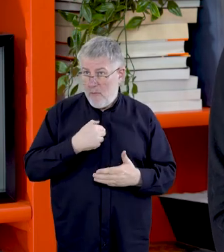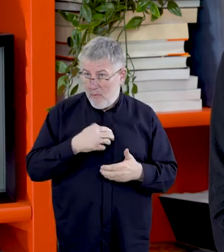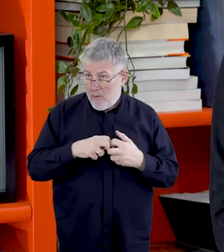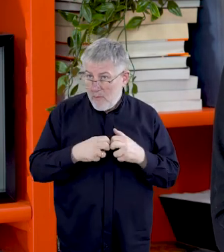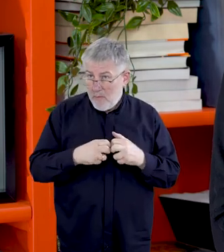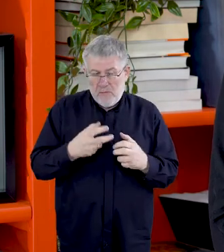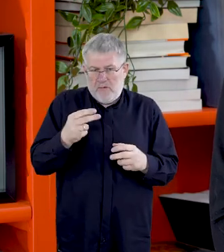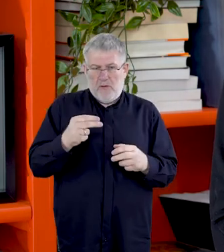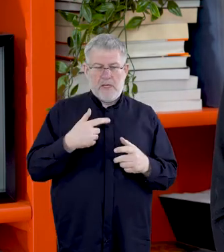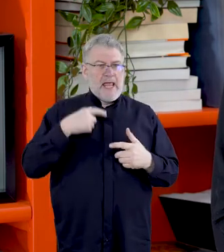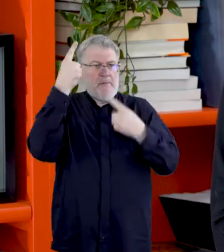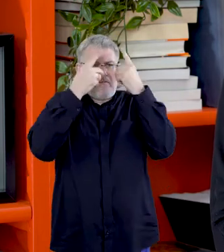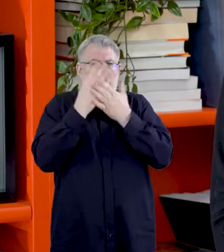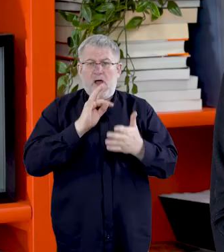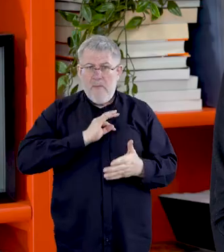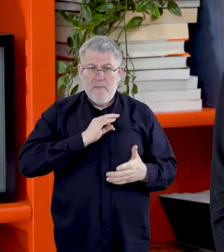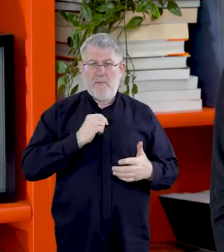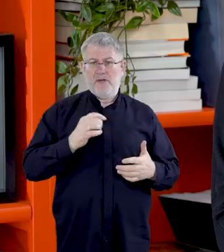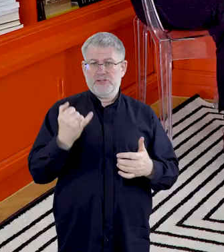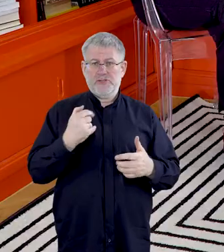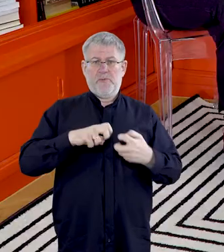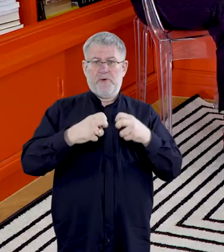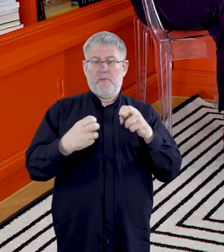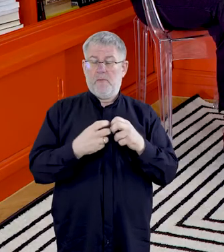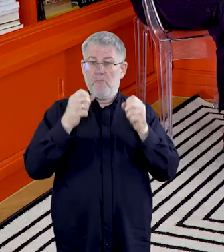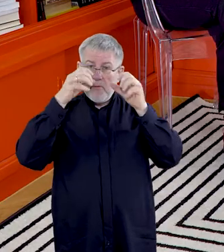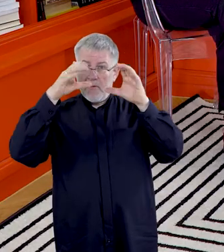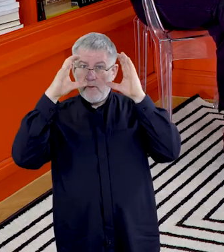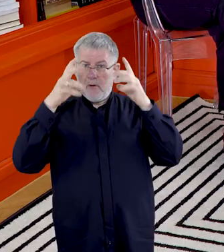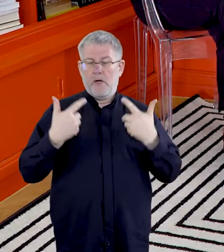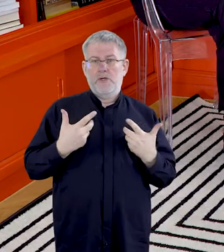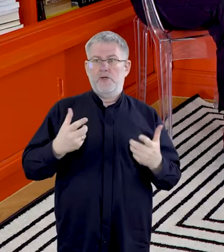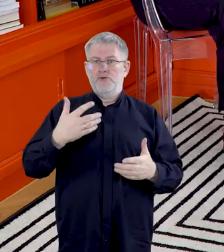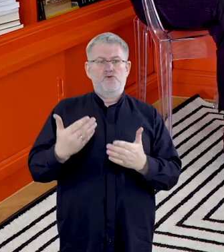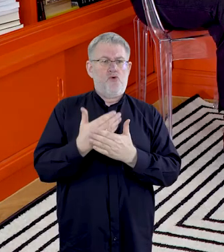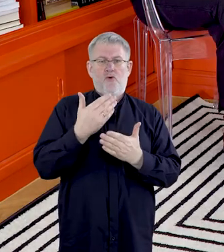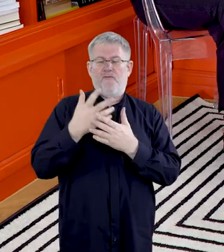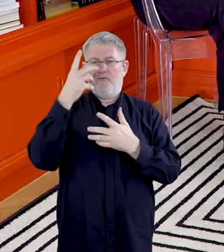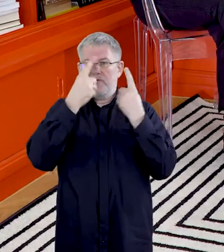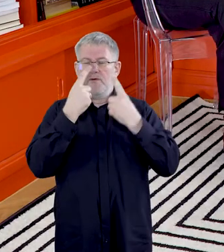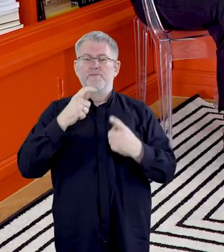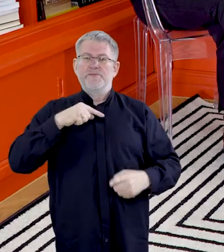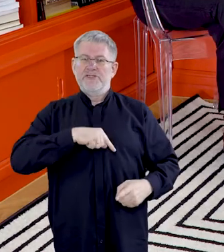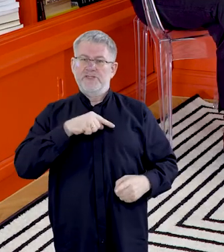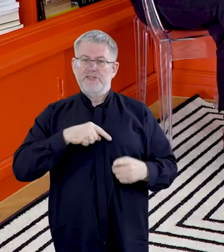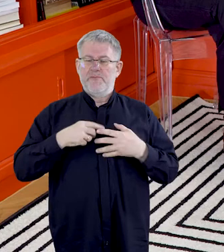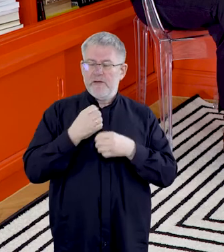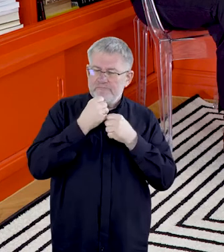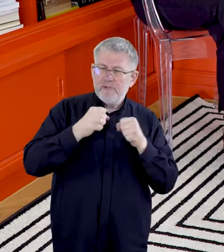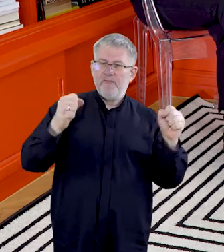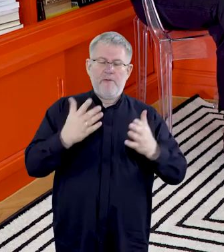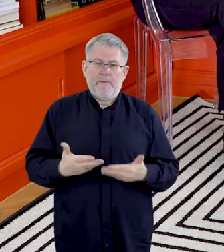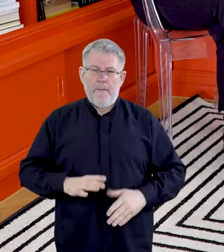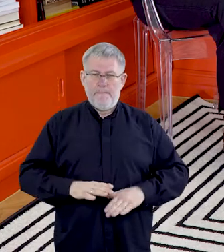to jest normalne. Ja myślałam, że to tylko ja mam takie problemy. Czyli ona znowu wyszła z jakiegoś kręgu, słuchajcie, psychicznie, to jest to się miga coś takiego